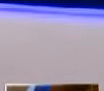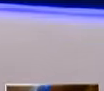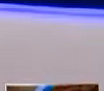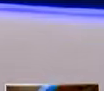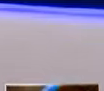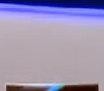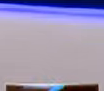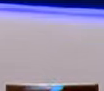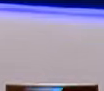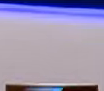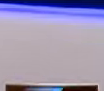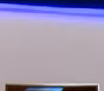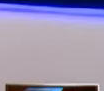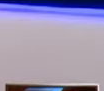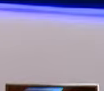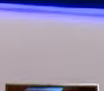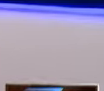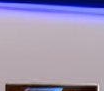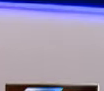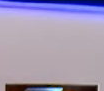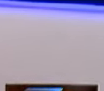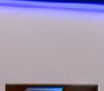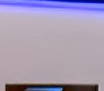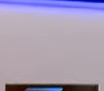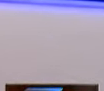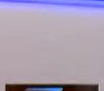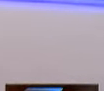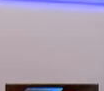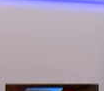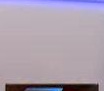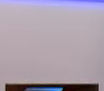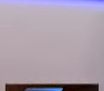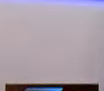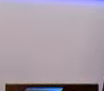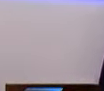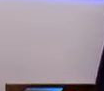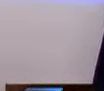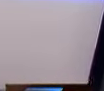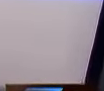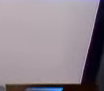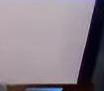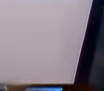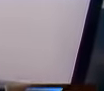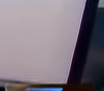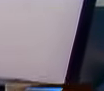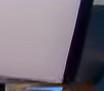nasional 8 untuk malam ini. Assalamualaikum dan salam sejahtera, kita saksikan bersama.